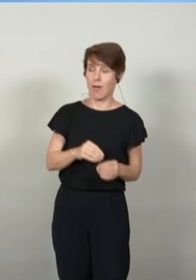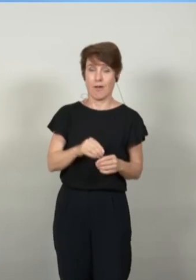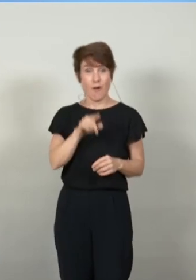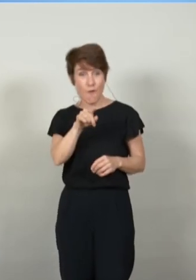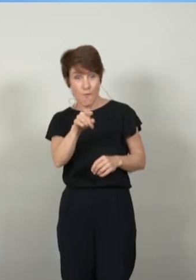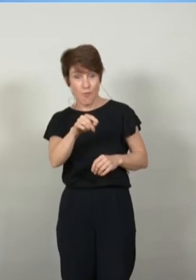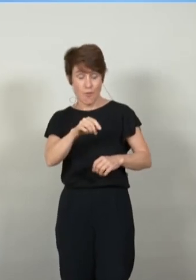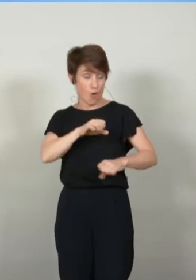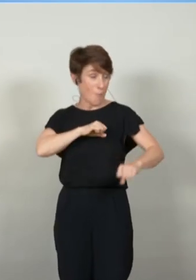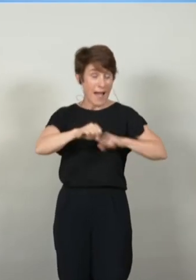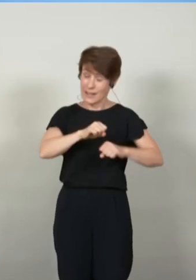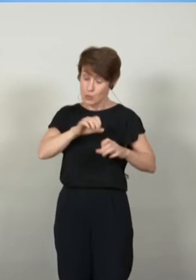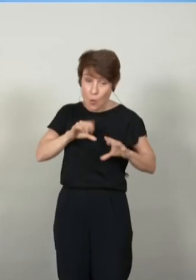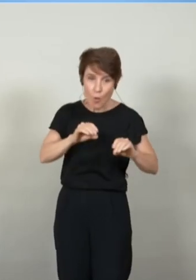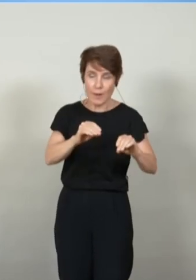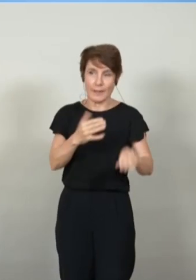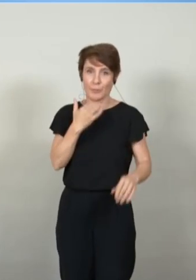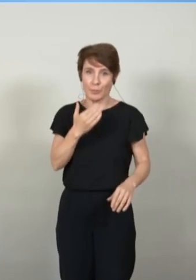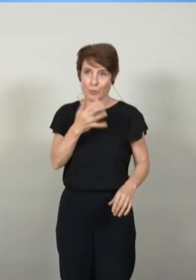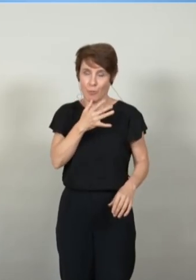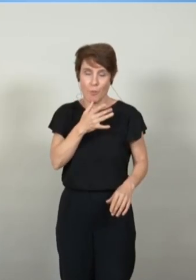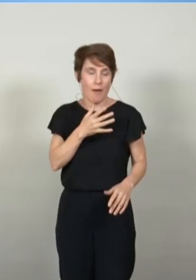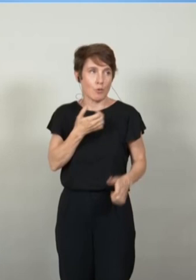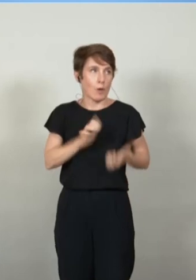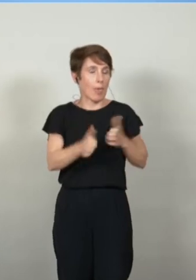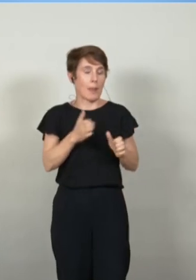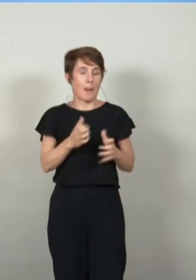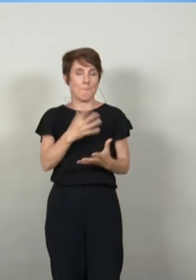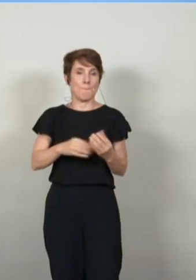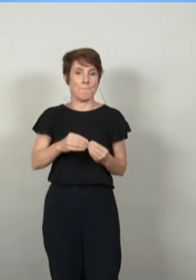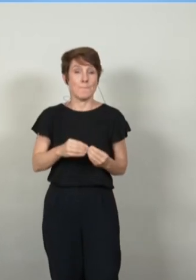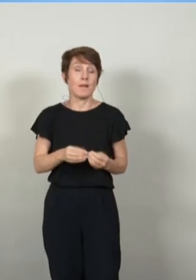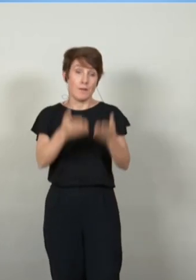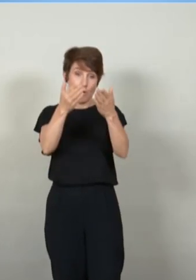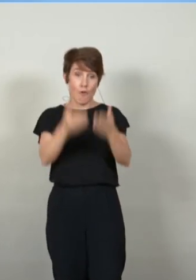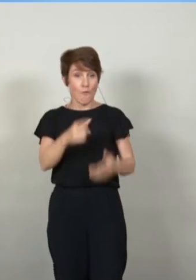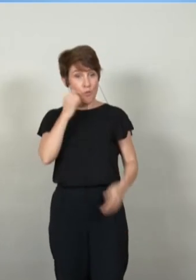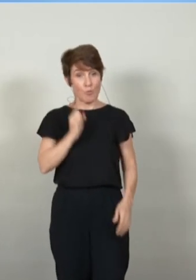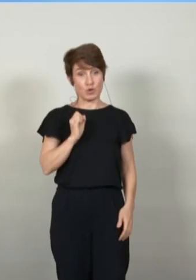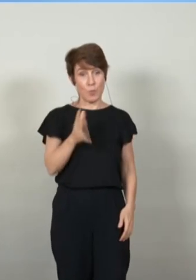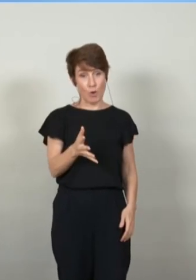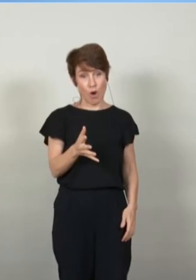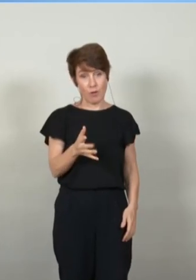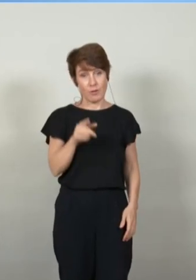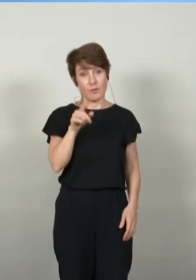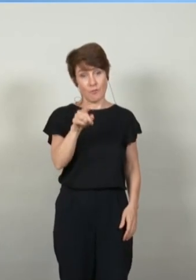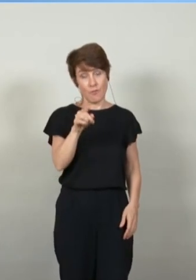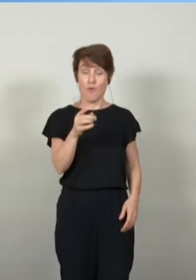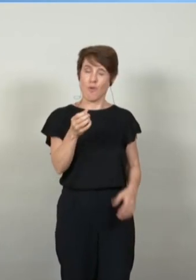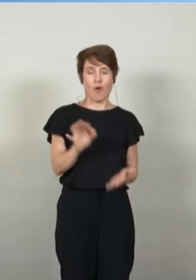climatiques pour notre planète Eric Piol en bons politicien et en mauvais prétendant au présidentiel